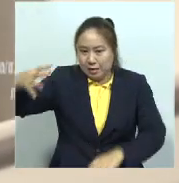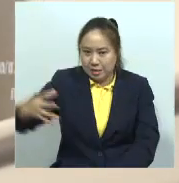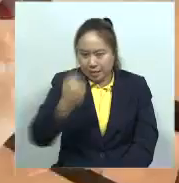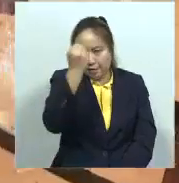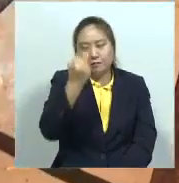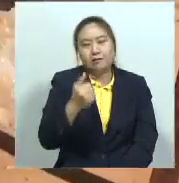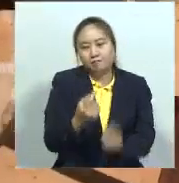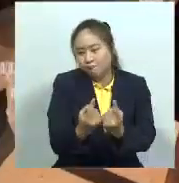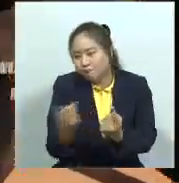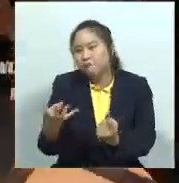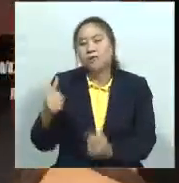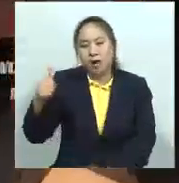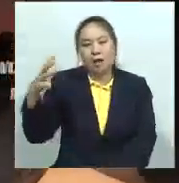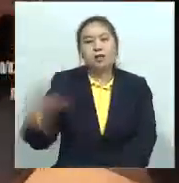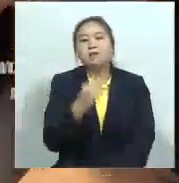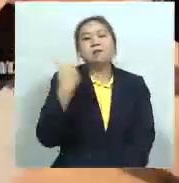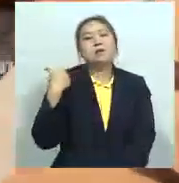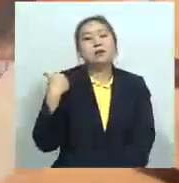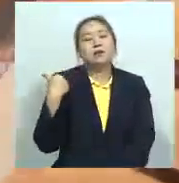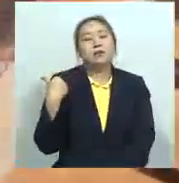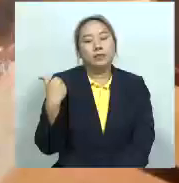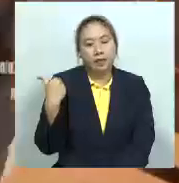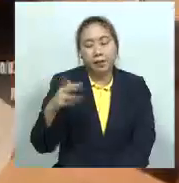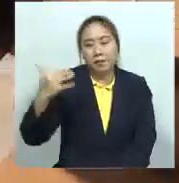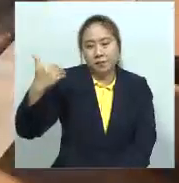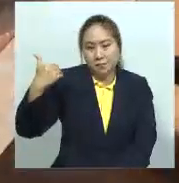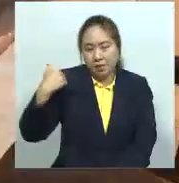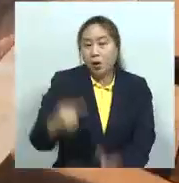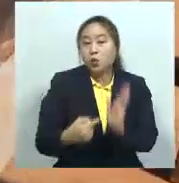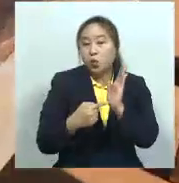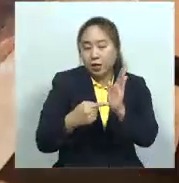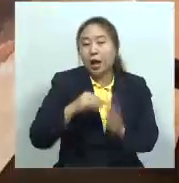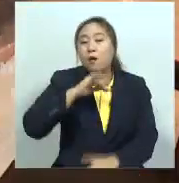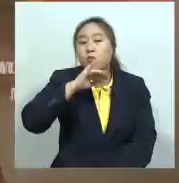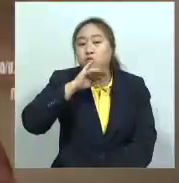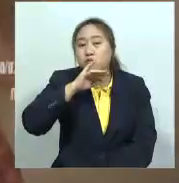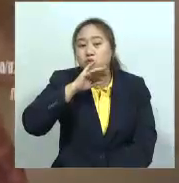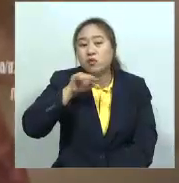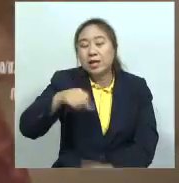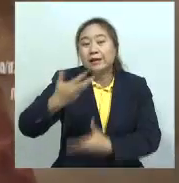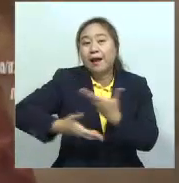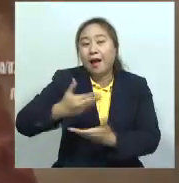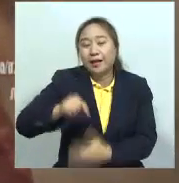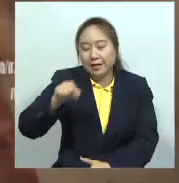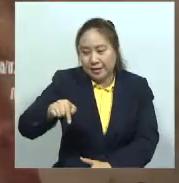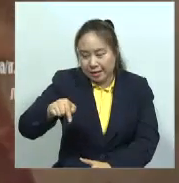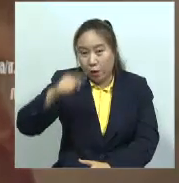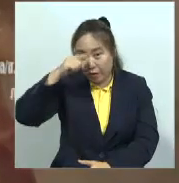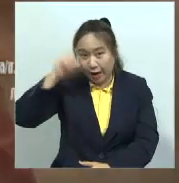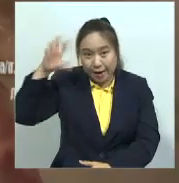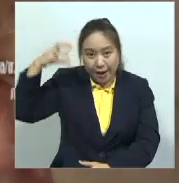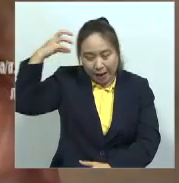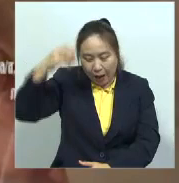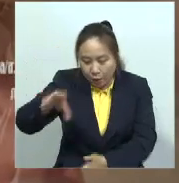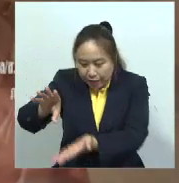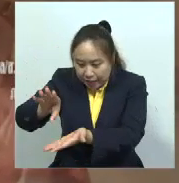ได้หลายรายการทีเดียวค่ะนอกจากนี้เจ้าหน้าที่ยังมีการเก็บตัวอย่างเนื้อสุกรที่อยู่ภายในตลาดนัดจุดผ่อนปรนไทยลาว